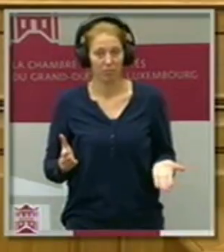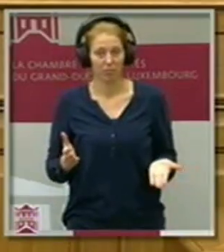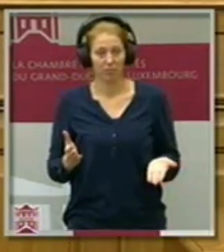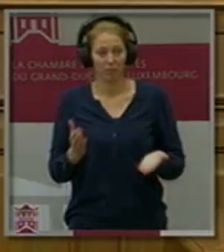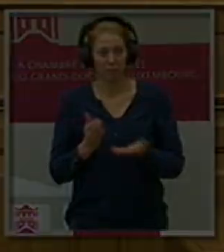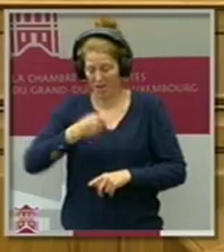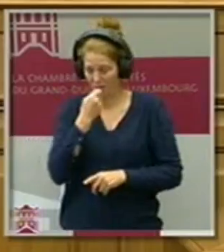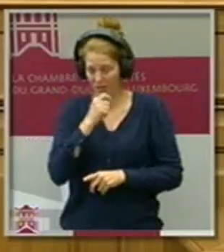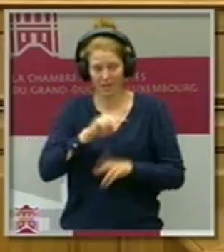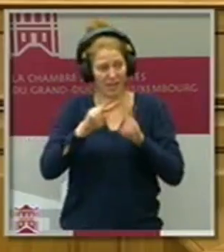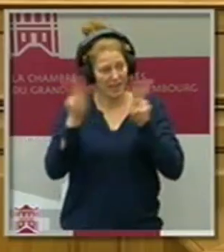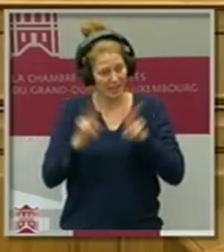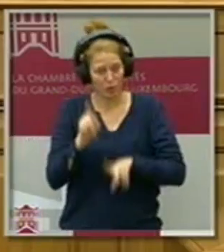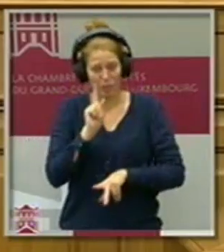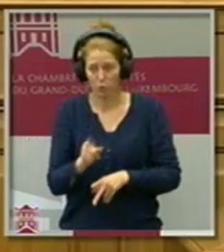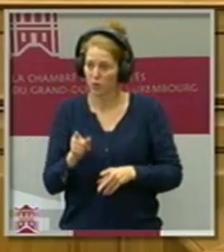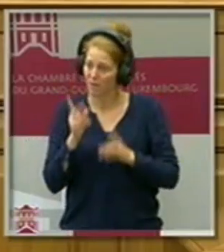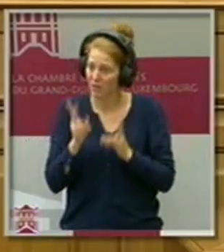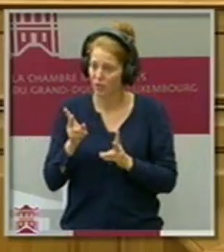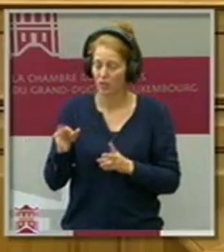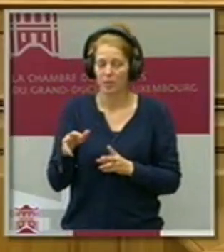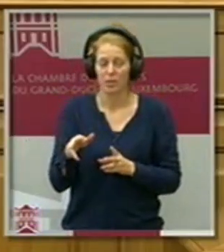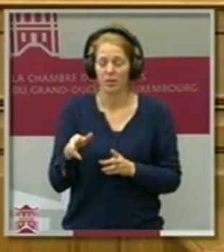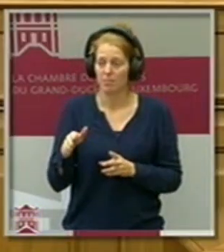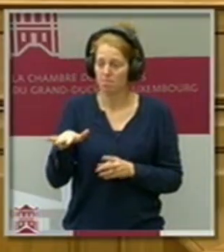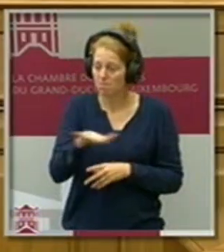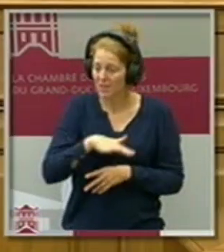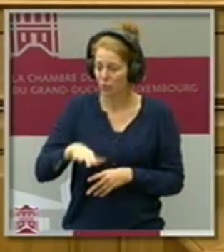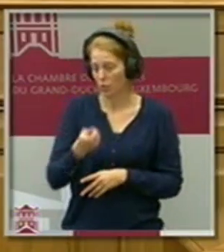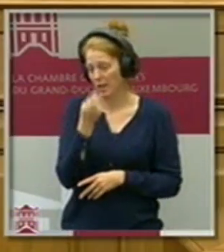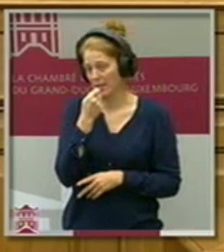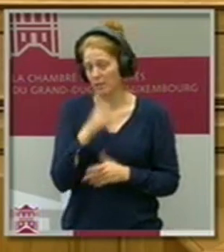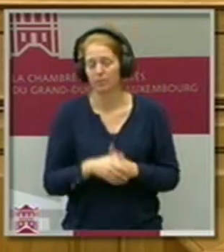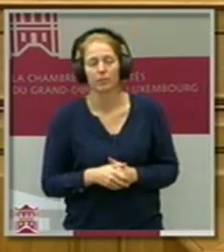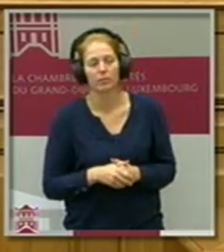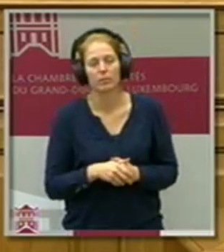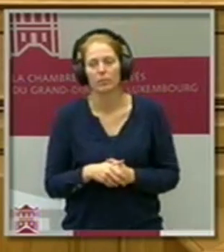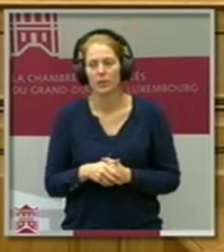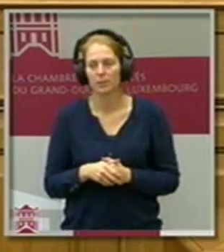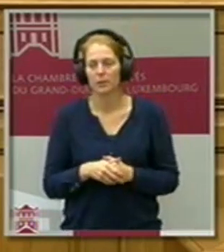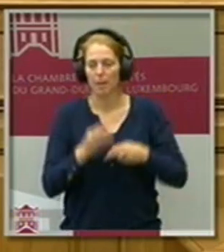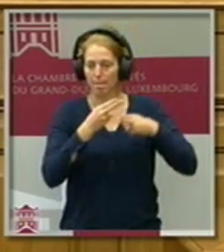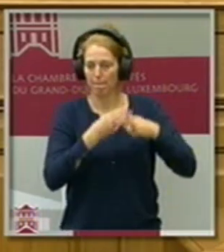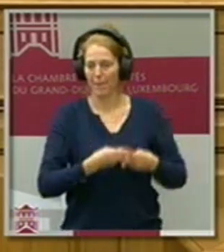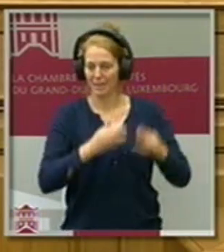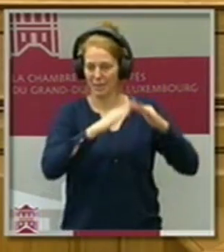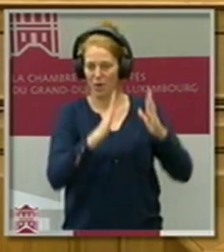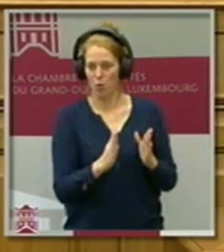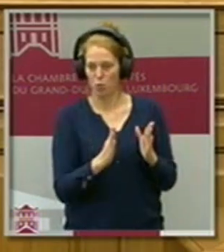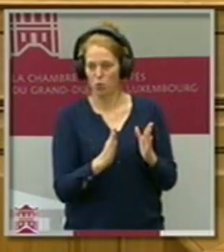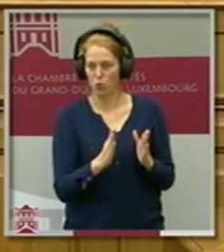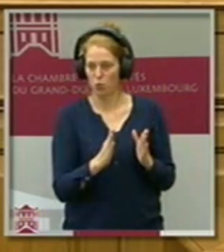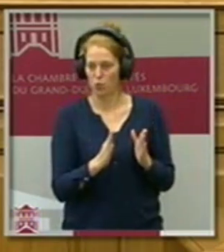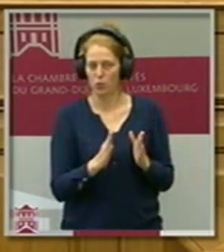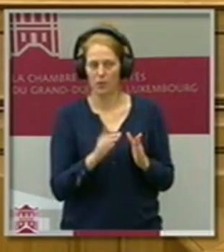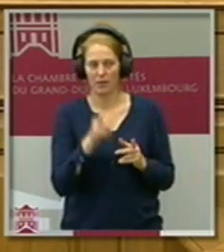ein CO2-Steuer. Der Bau von Passivhäusern müssen wir unterstützen, aber nicht abzwängen. Es kann nicht eine Kondition sein, dass die